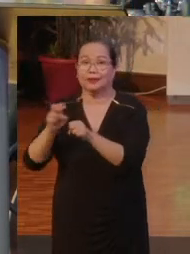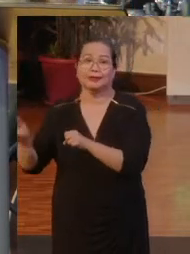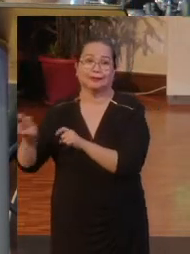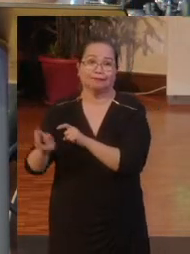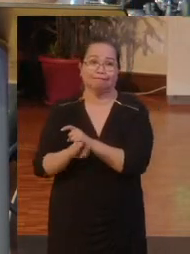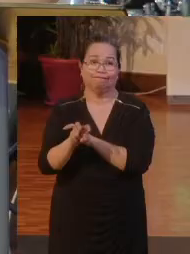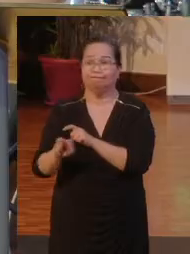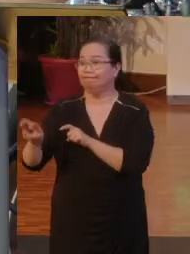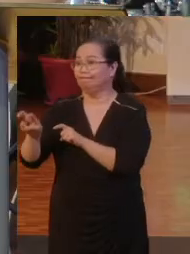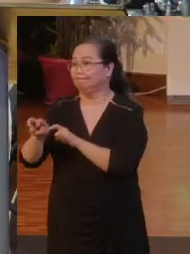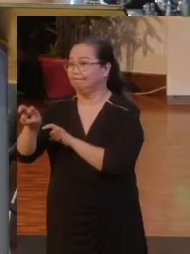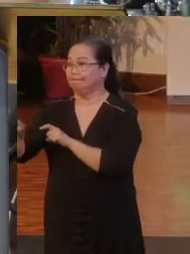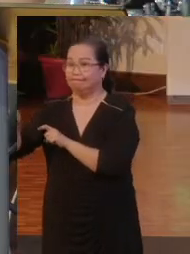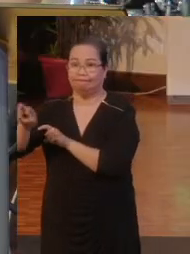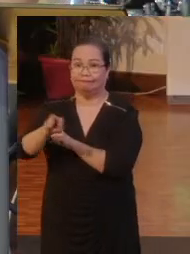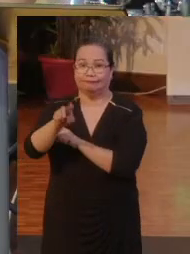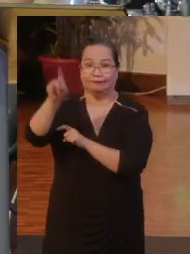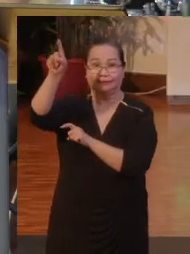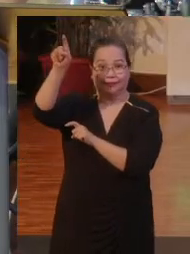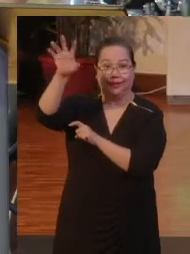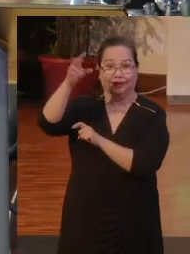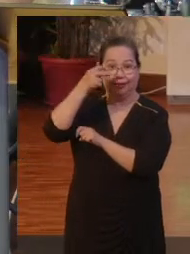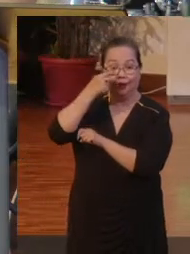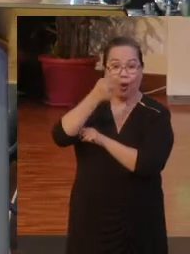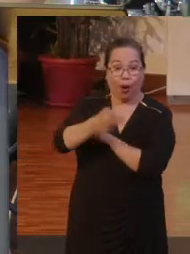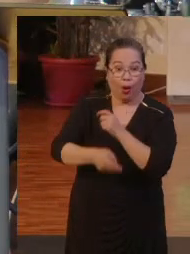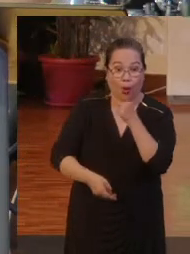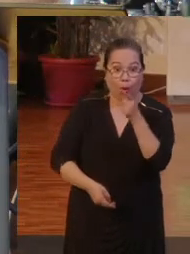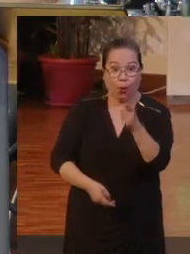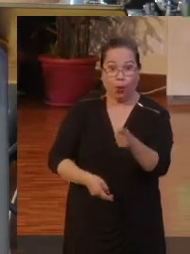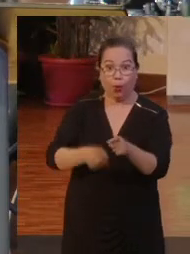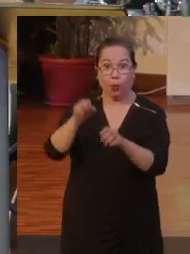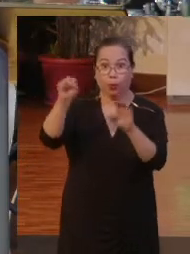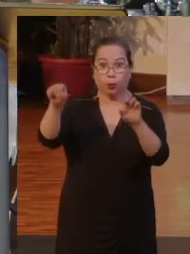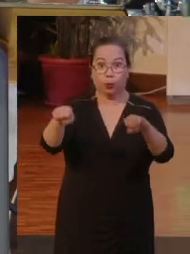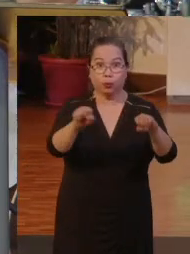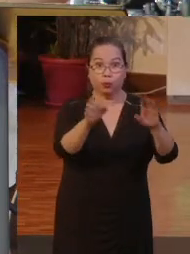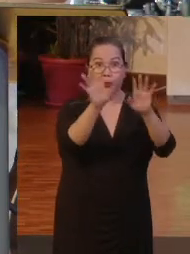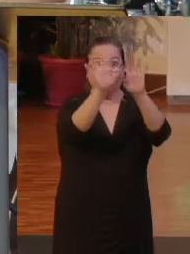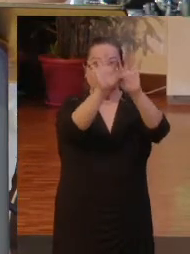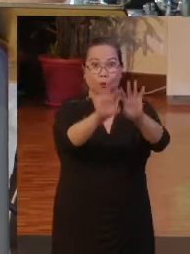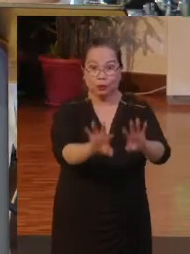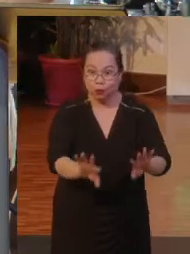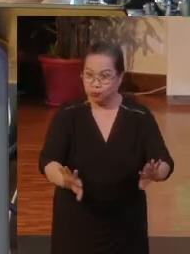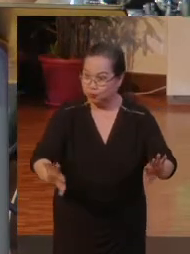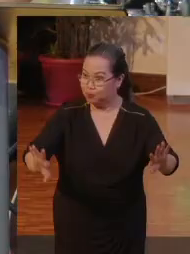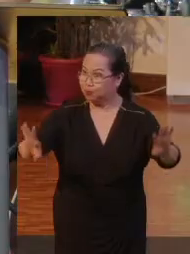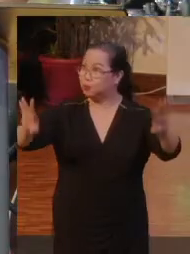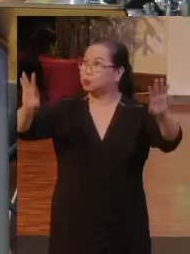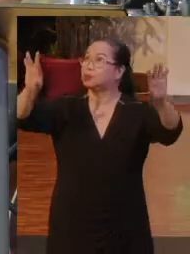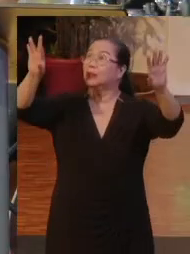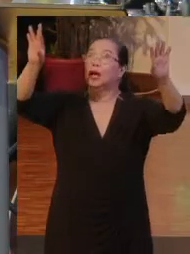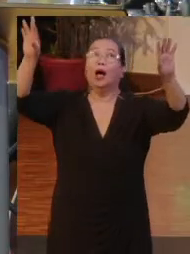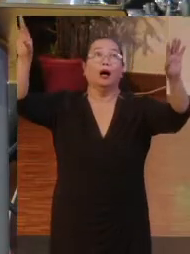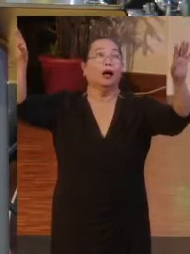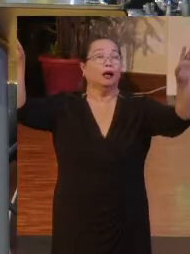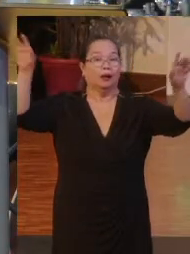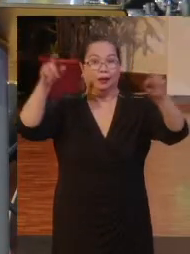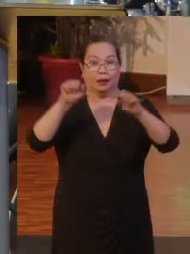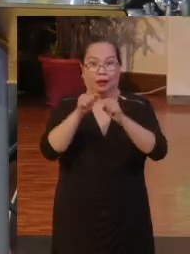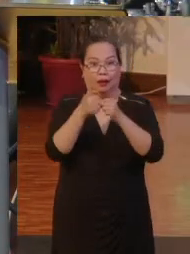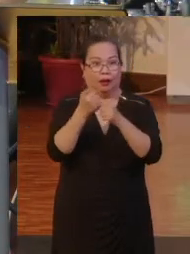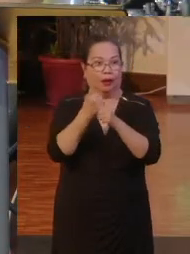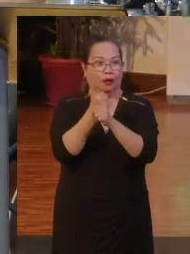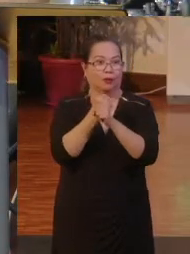Nakita nila kung paano hinati ng Diyos ang Red Sea. Nakita nila kung paano niligtas ng Diyos ang bayang